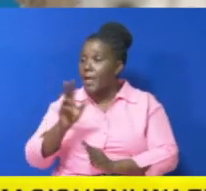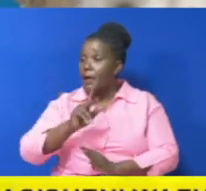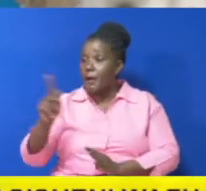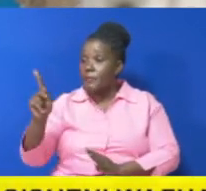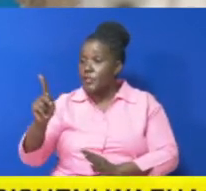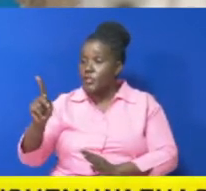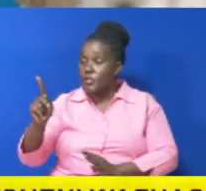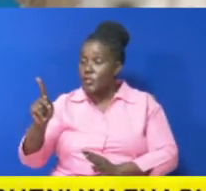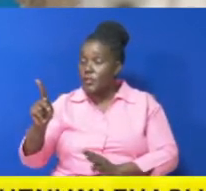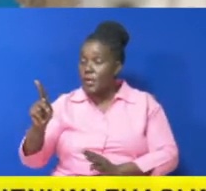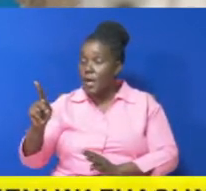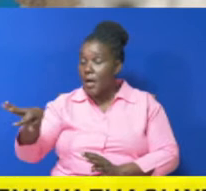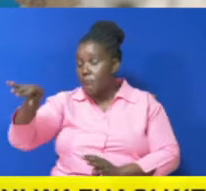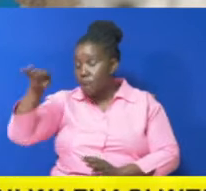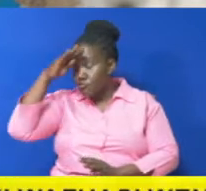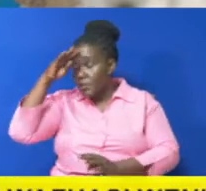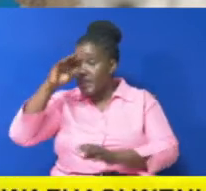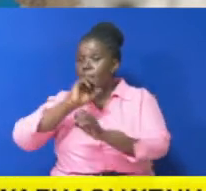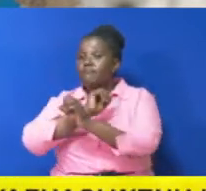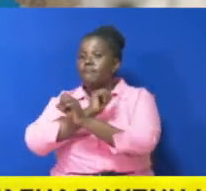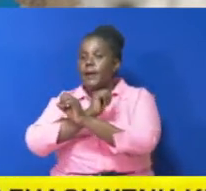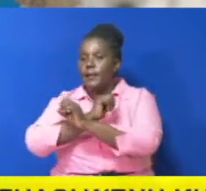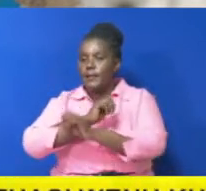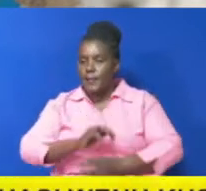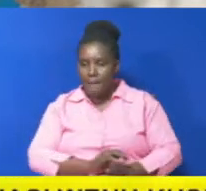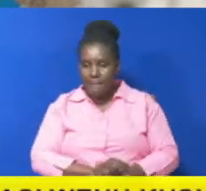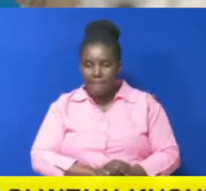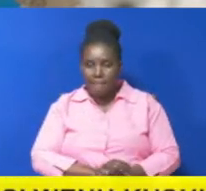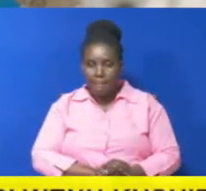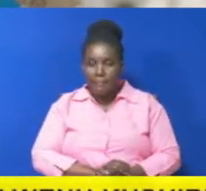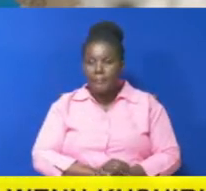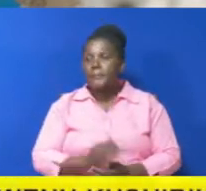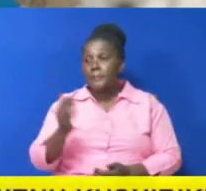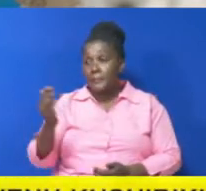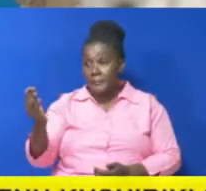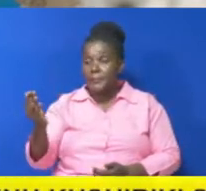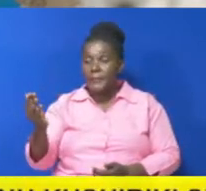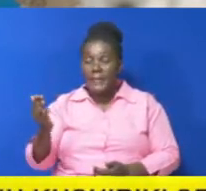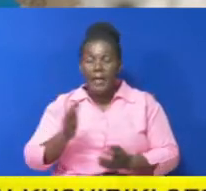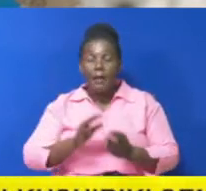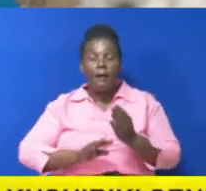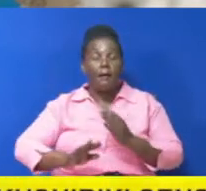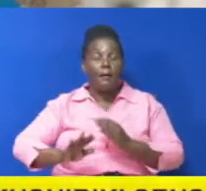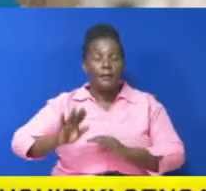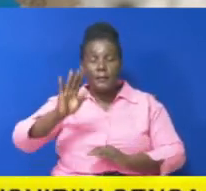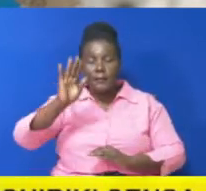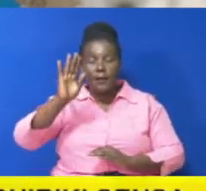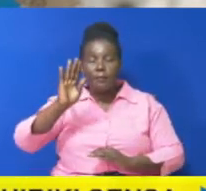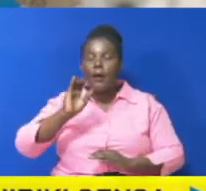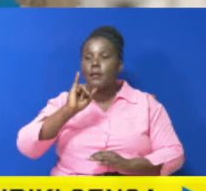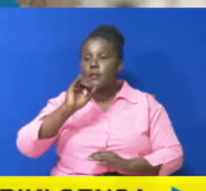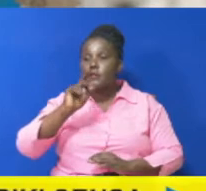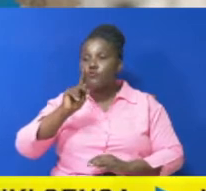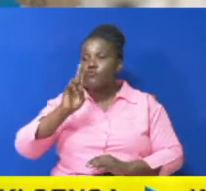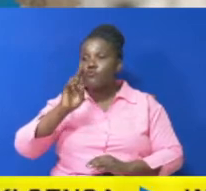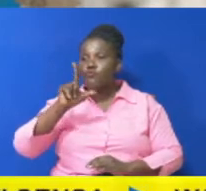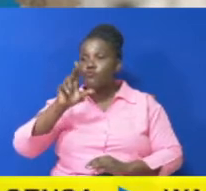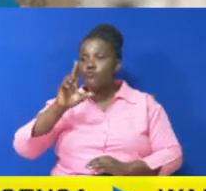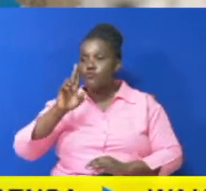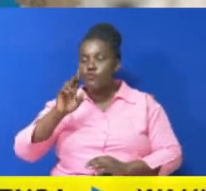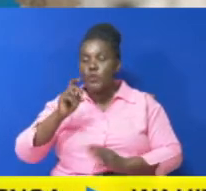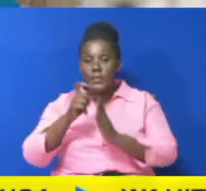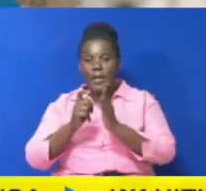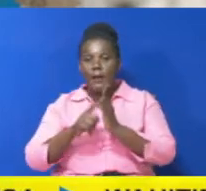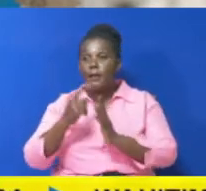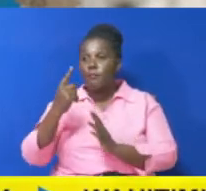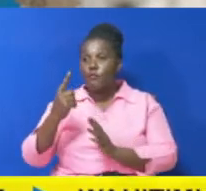kamishna jenerali wa jeshi la magereza. Uapisho wa Meja Jenerali Suleiman Mzee utafanyika Ikulu Dar es Salaam tarehe 1